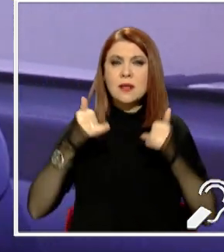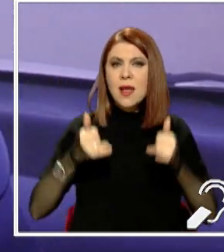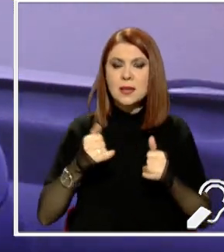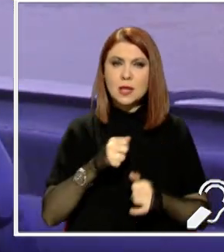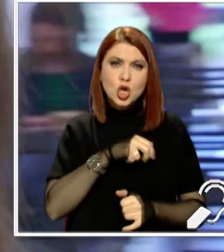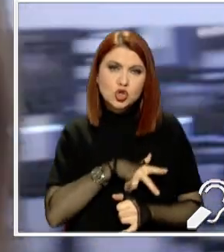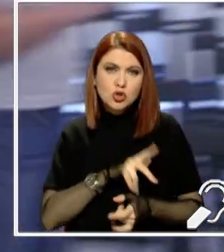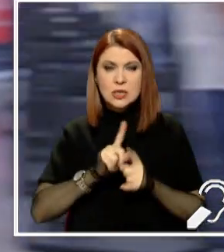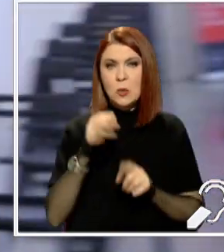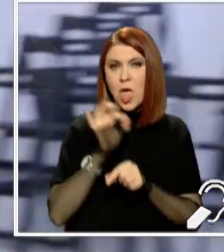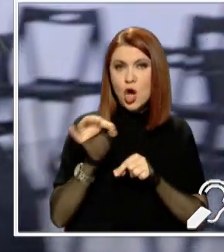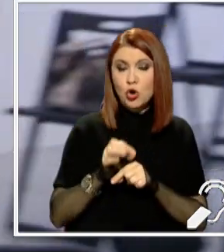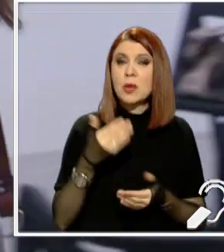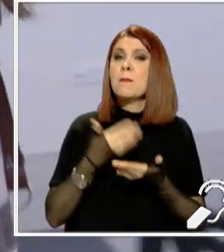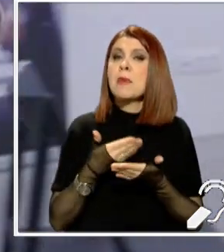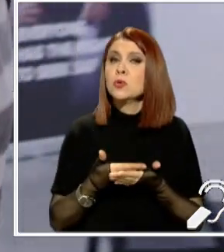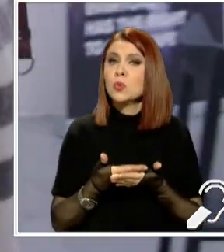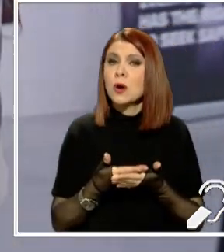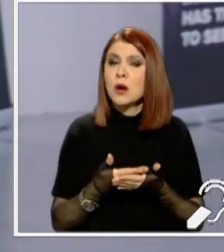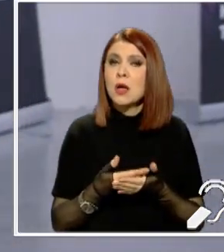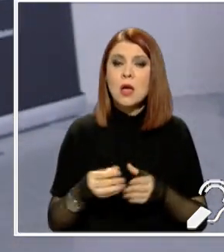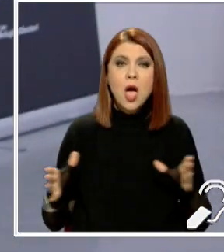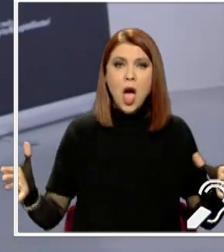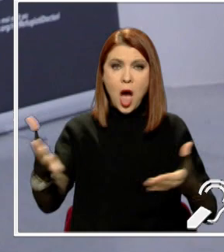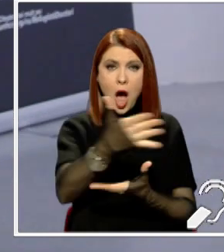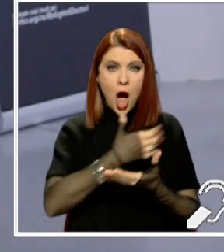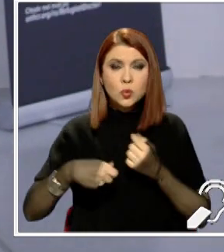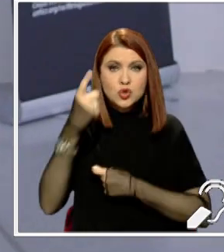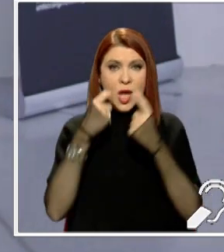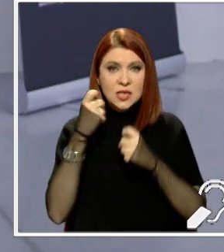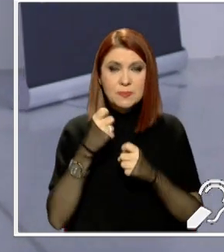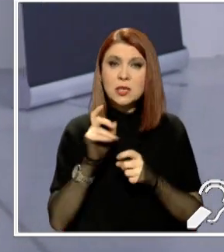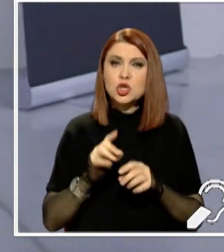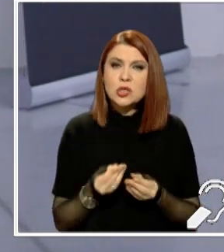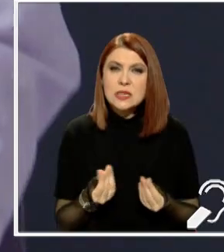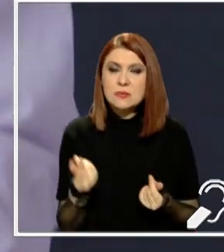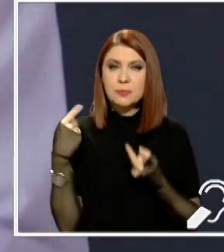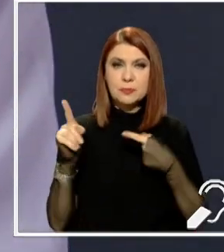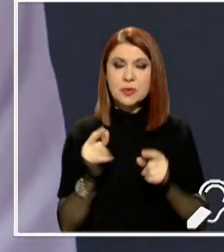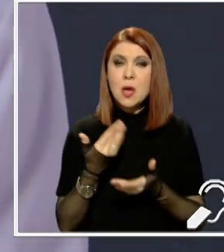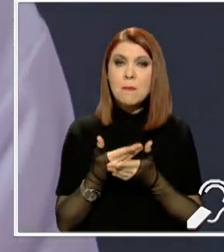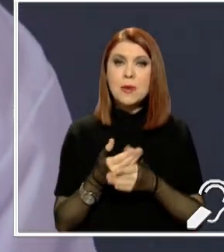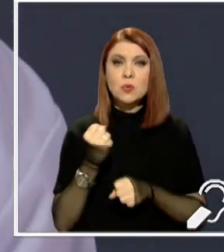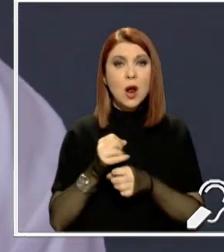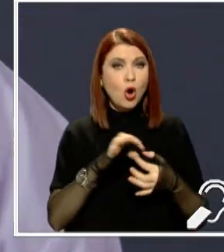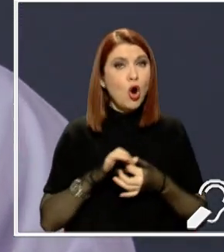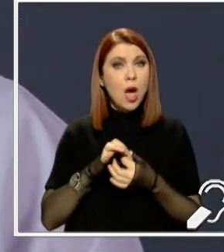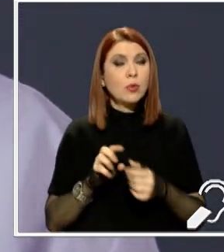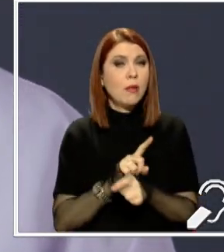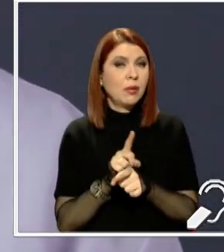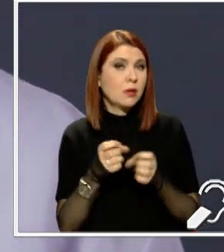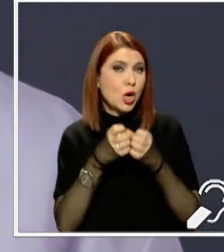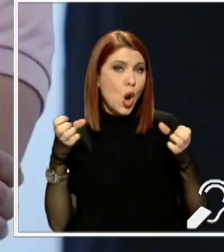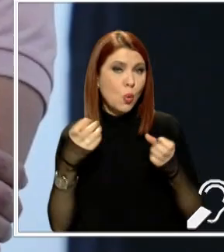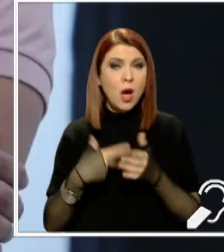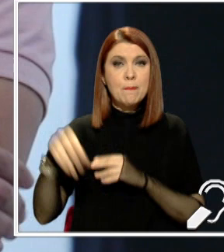sau economică. Scopul programului este reunirea acestor experiențe și sensibilități diferite în vederea unor colaborări pe termen lung